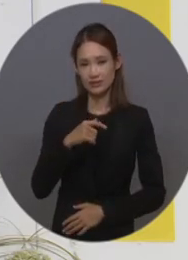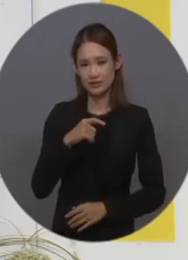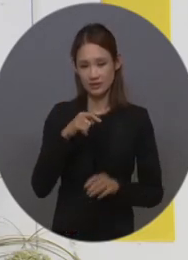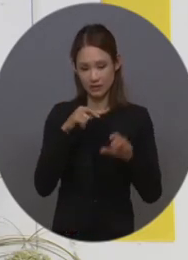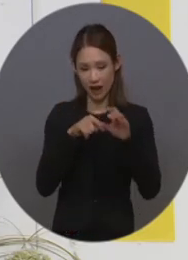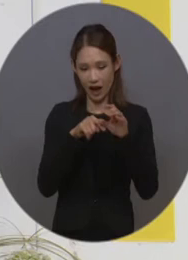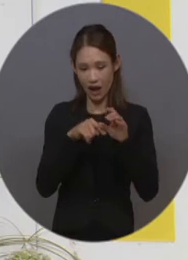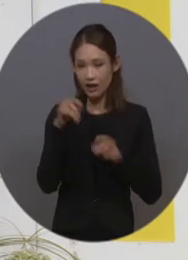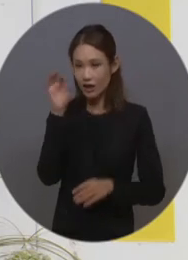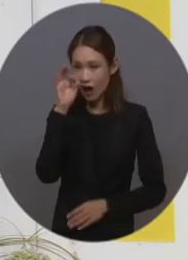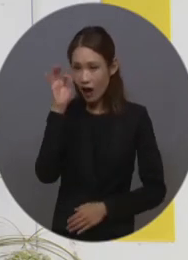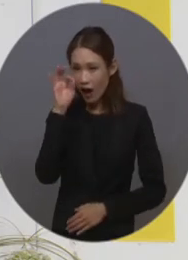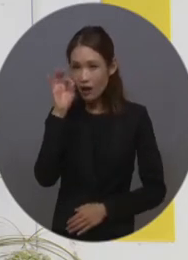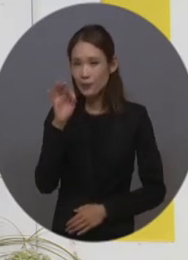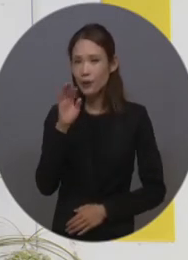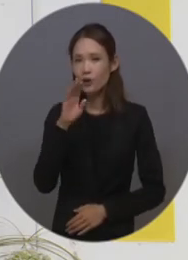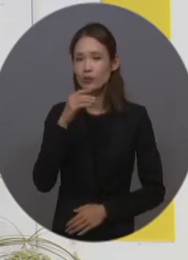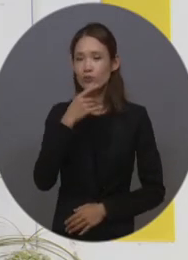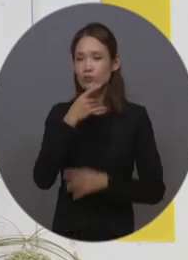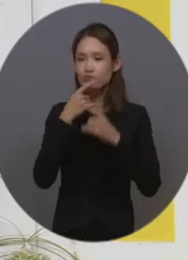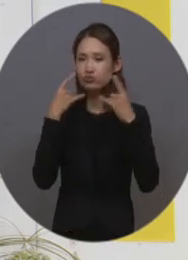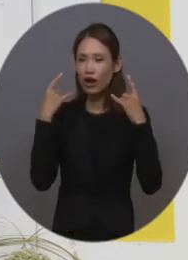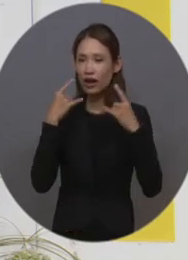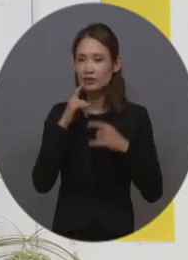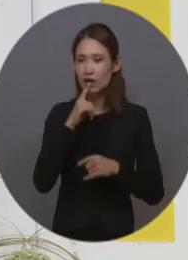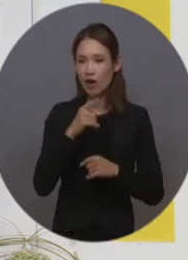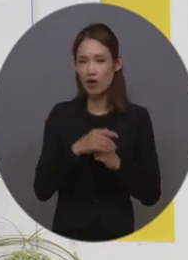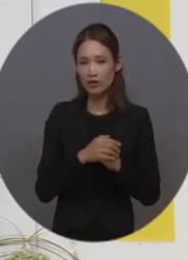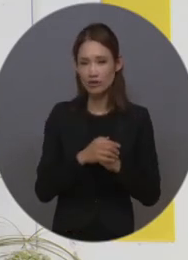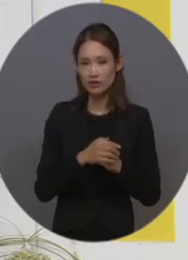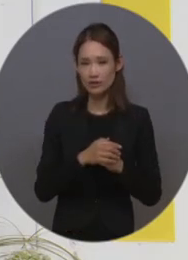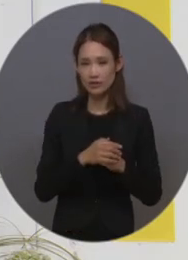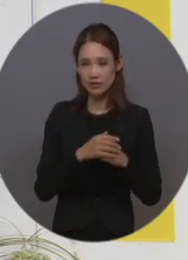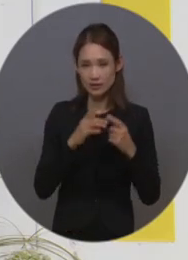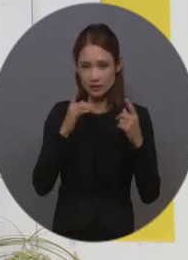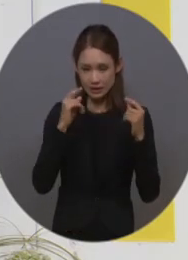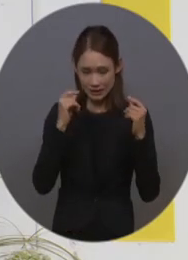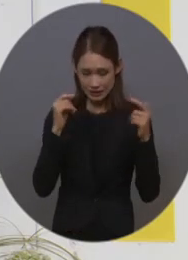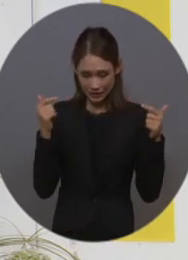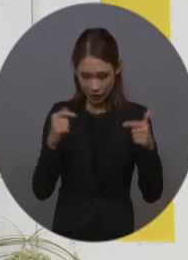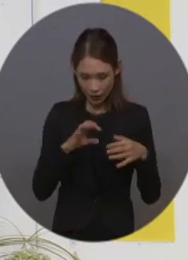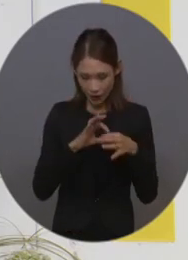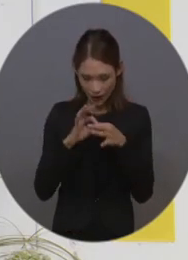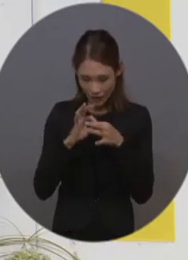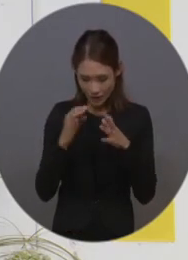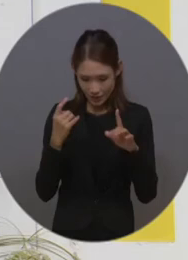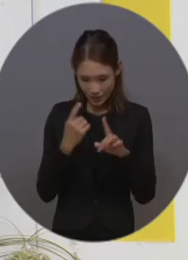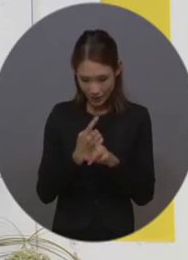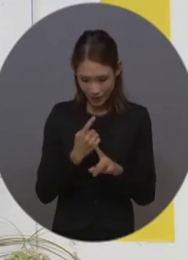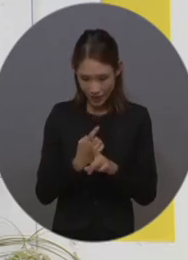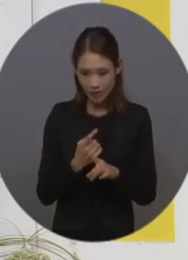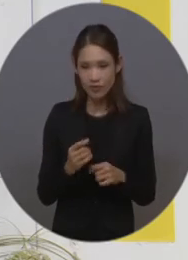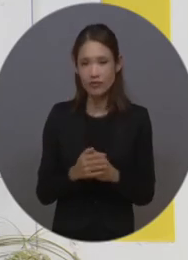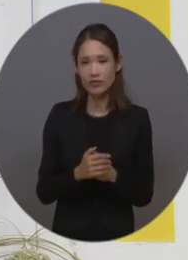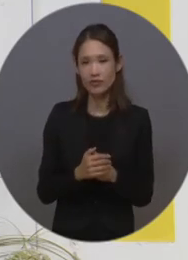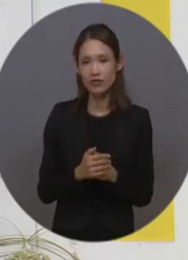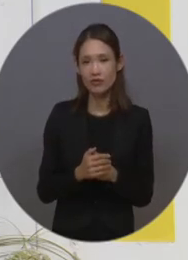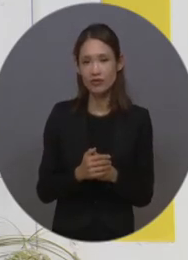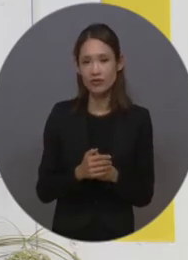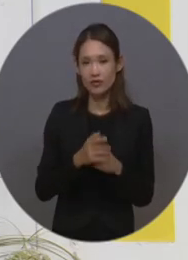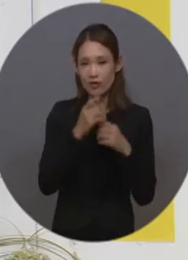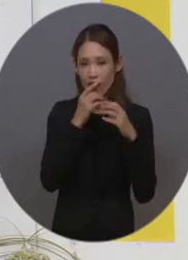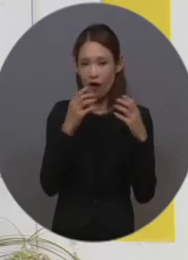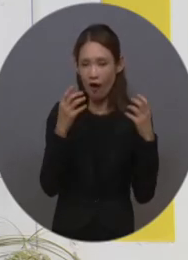찾아보니까 불란서 말인데 프랑스어인데 네. 긴장 완화, 관계 개선 이렇게 돼 있어요. 이게 얼음이 녹는